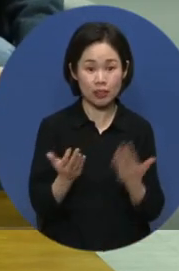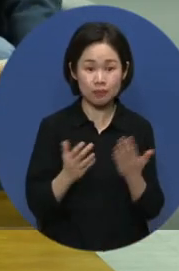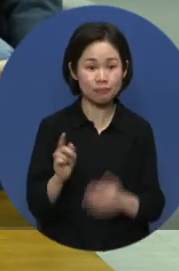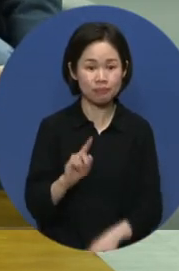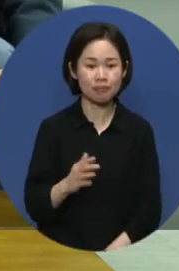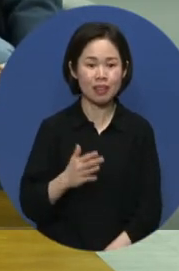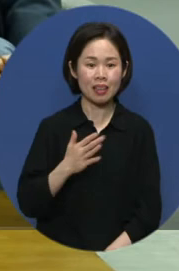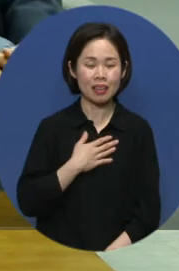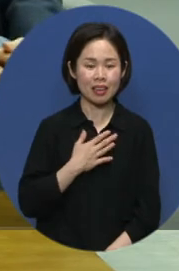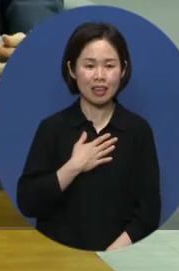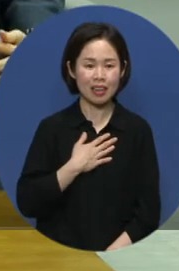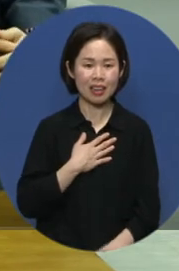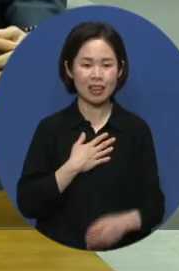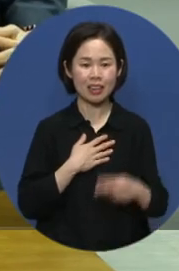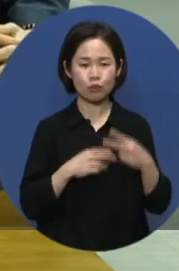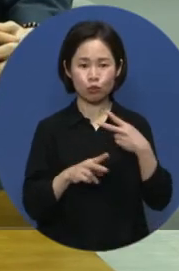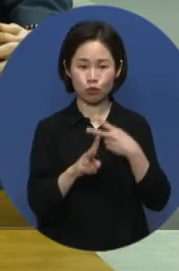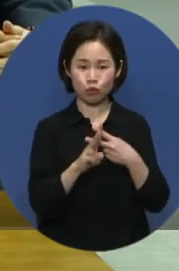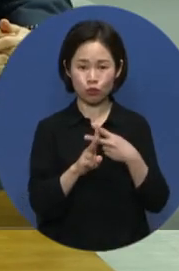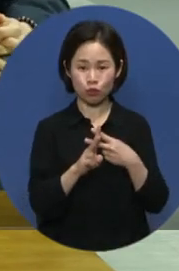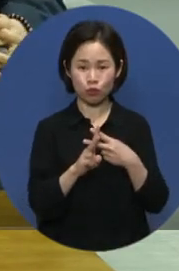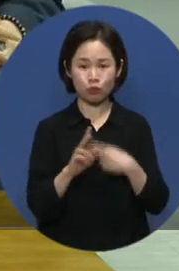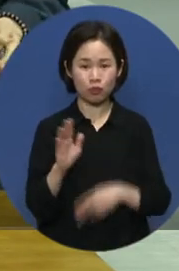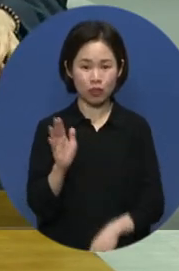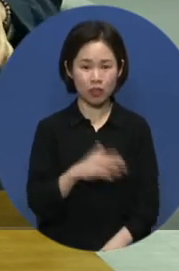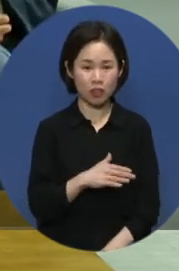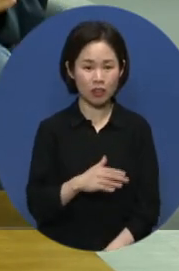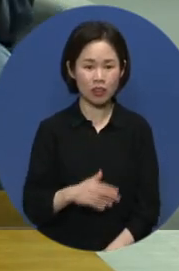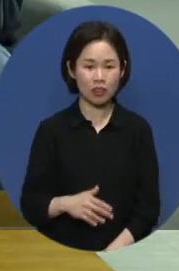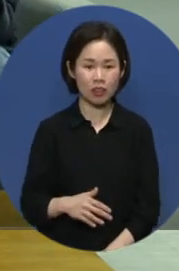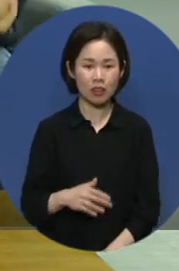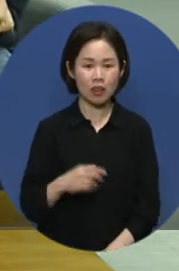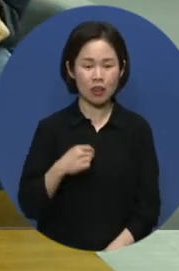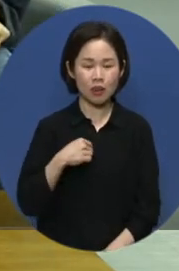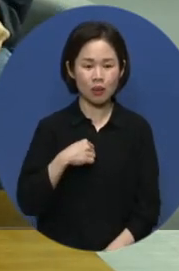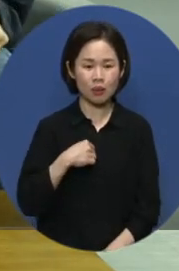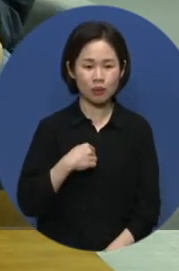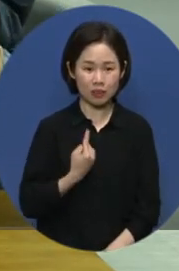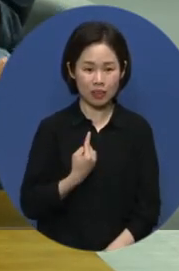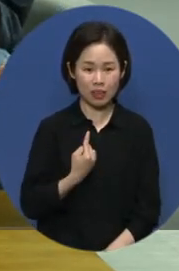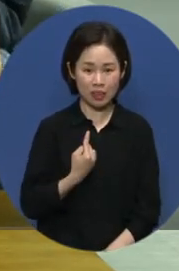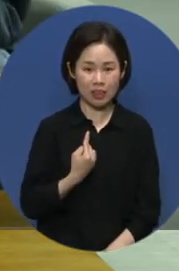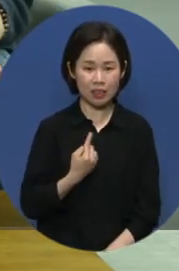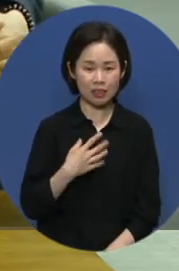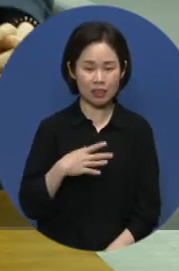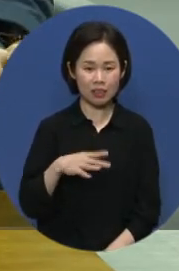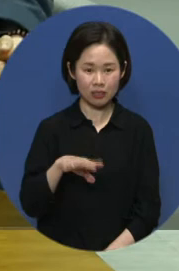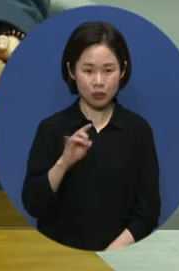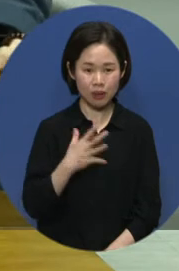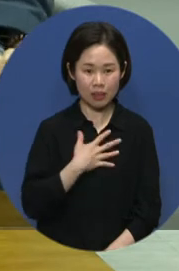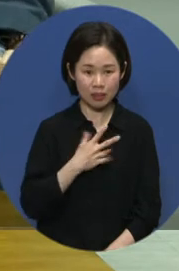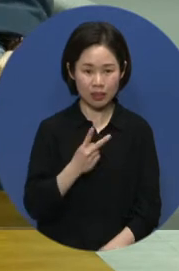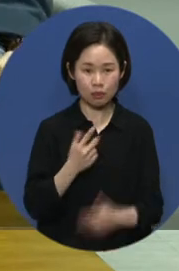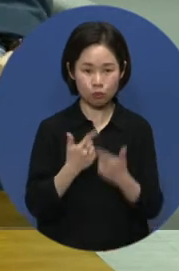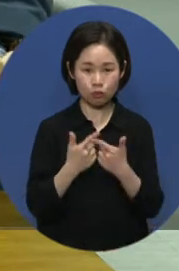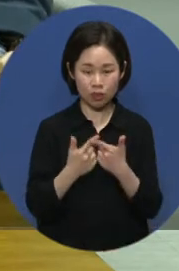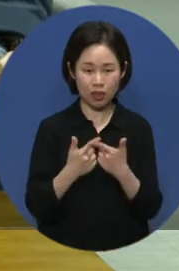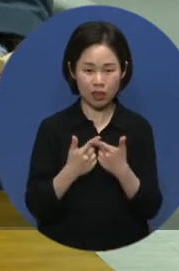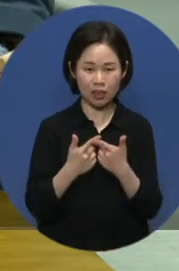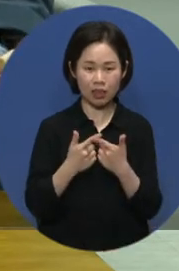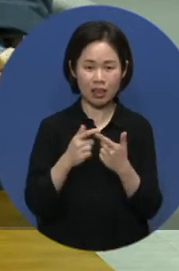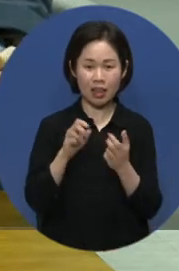저희는 중학교 2학년 때부터 혼자 처음으로 안산이랑 부산으로